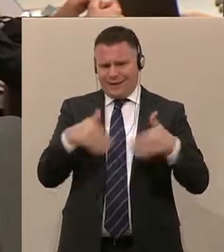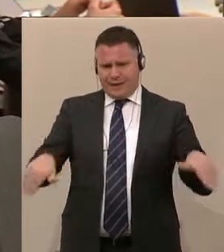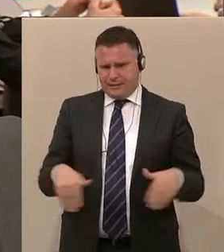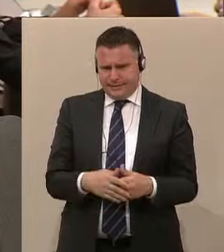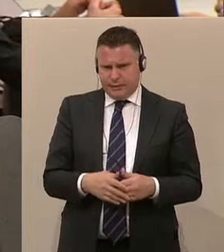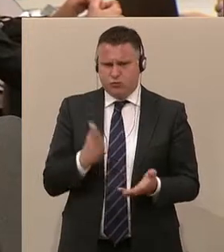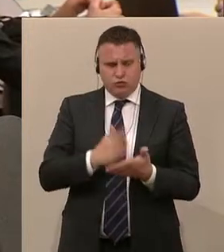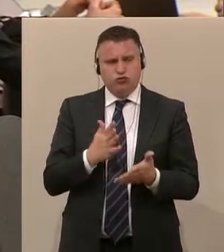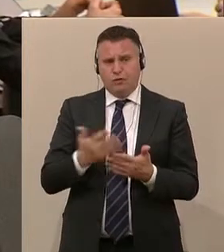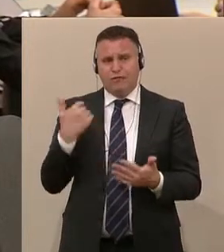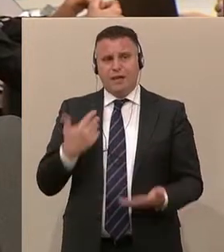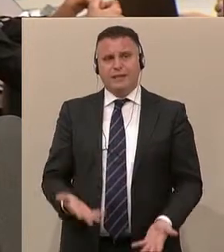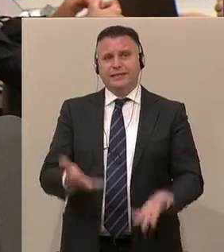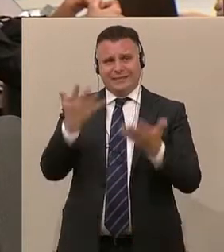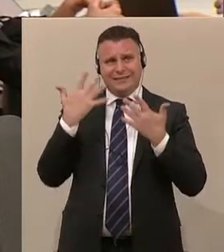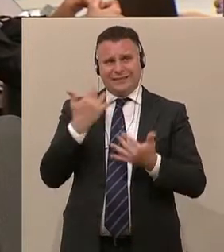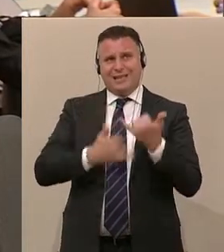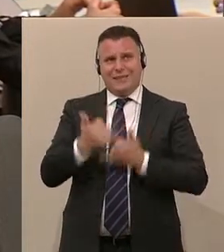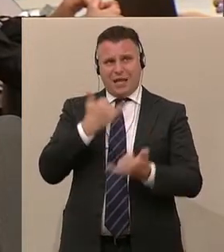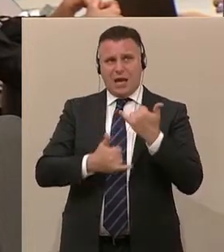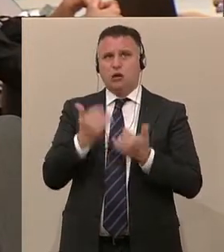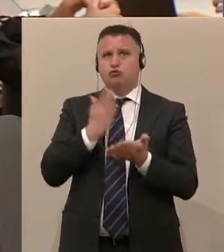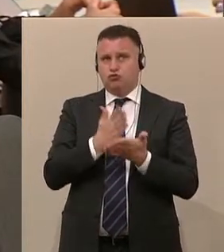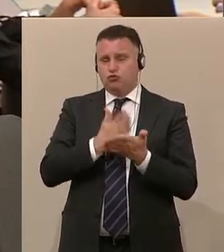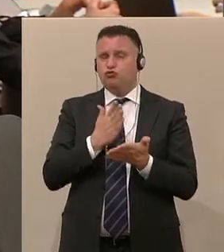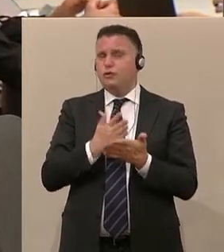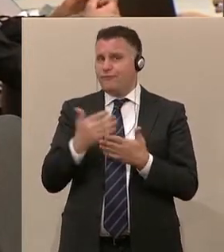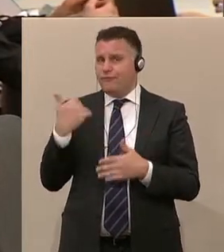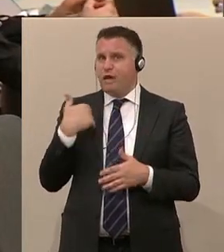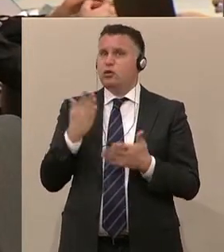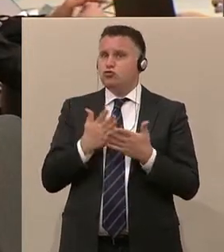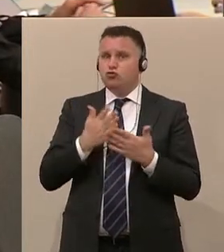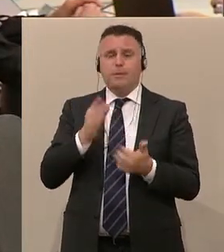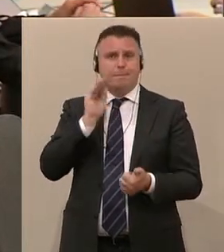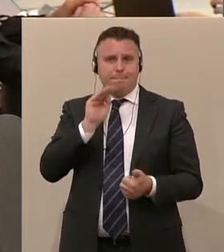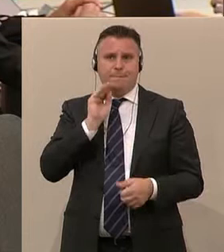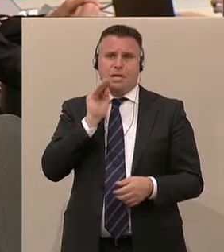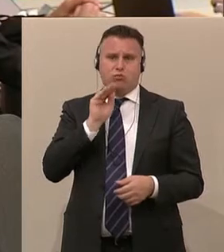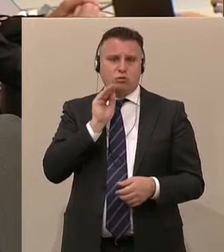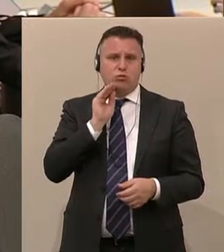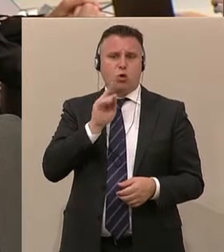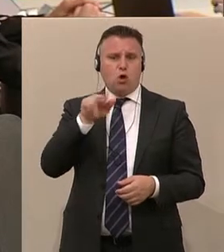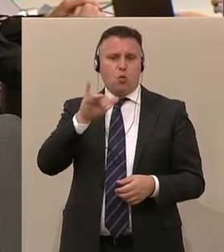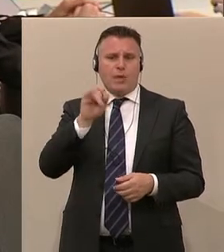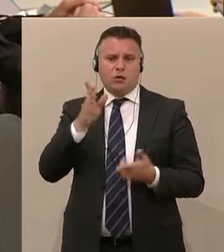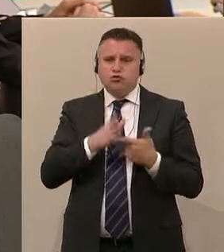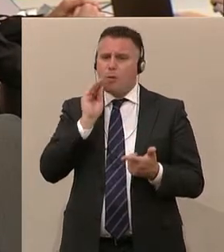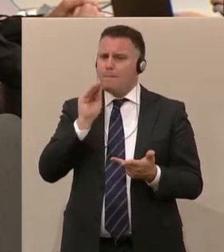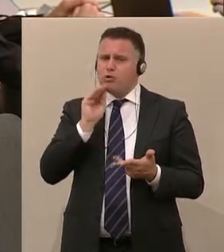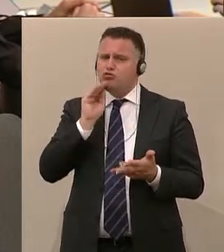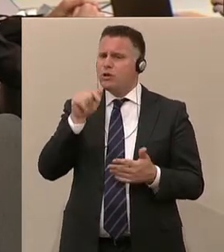in den letzten 10 Jahren, über die letzten 10 Jahre hinweg, hat es leider Gottes immer wieder Beschwerden seitens der UNESCO gegeben,